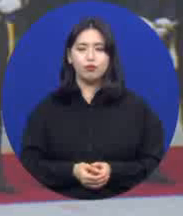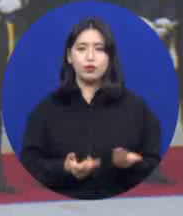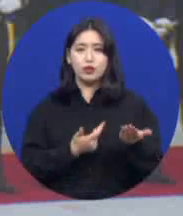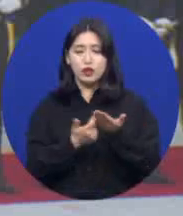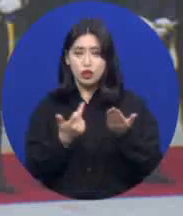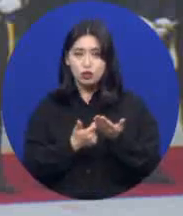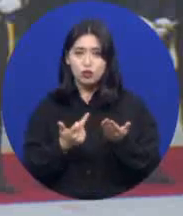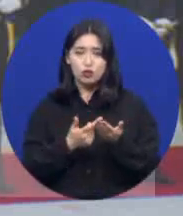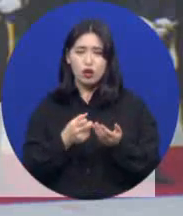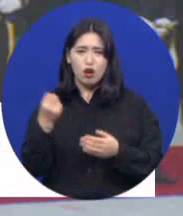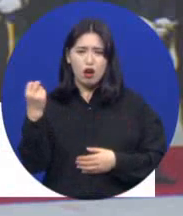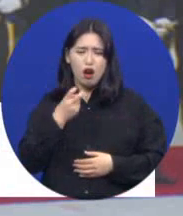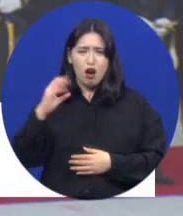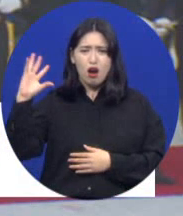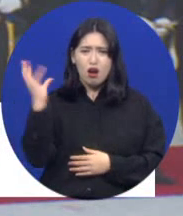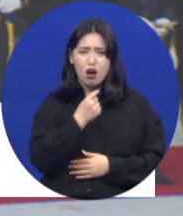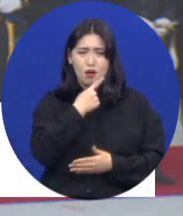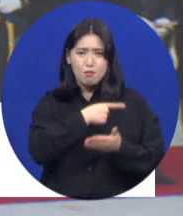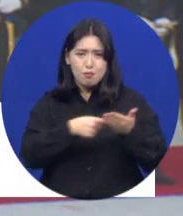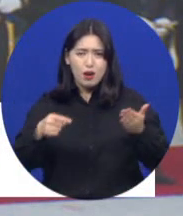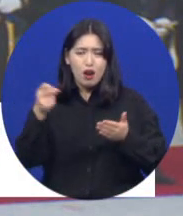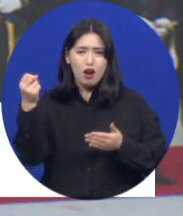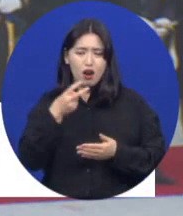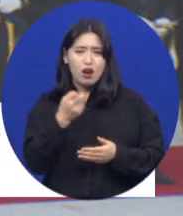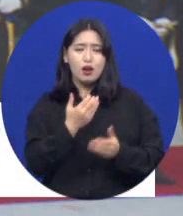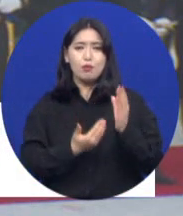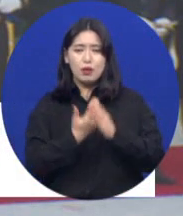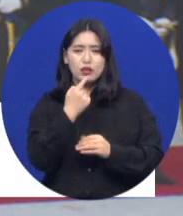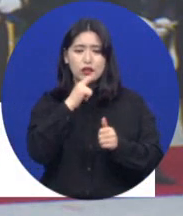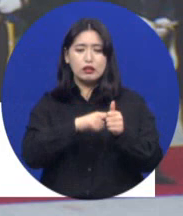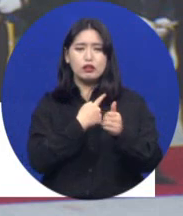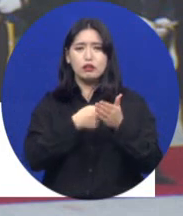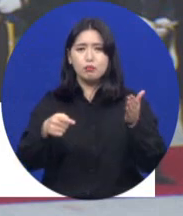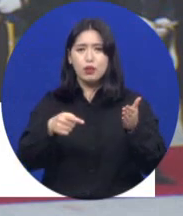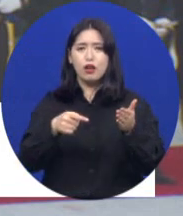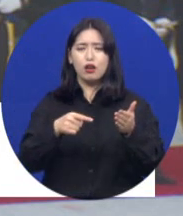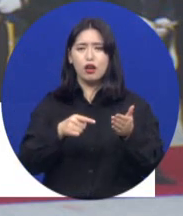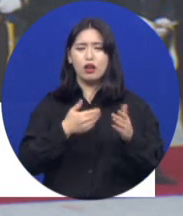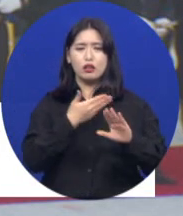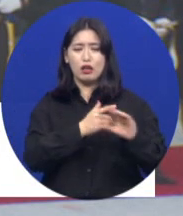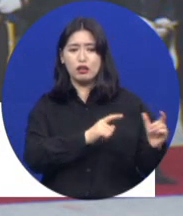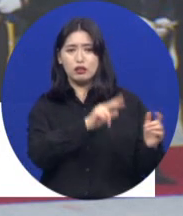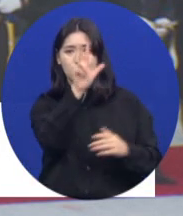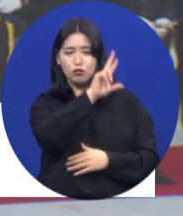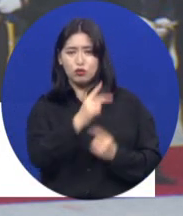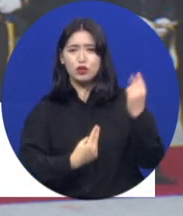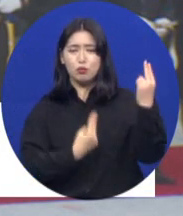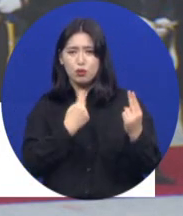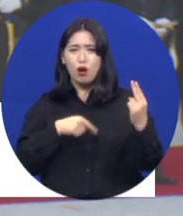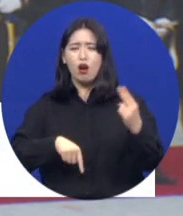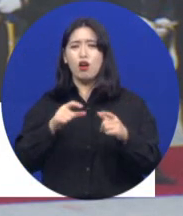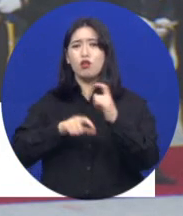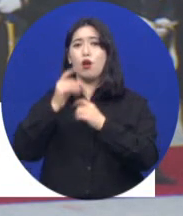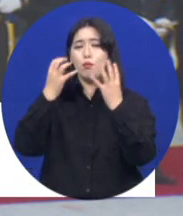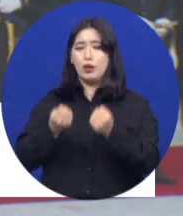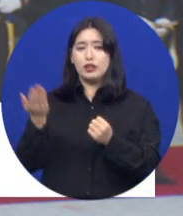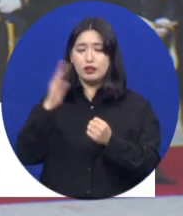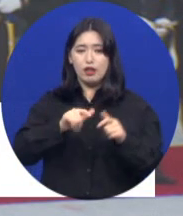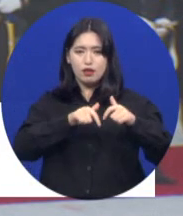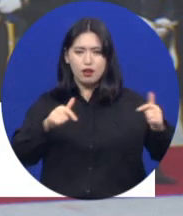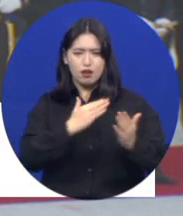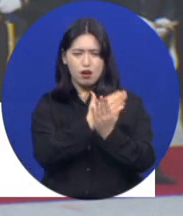제주는 잦은 태풍의 피해가 잇따르는 등 이 재난 제가 다른 지방보다 상대적으로 많은데요 각종 재난 제